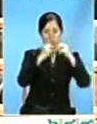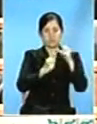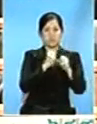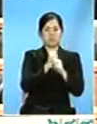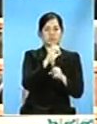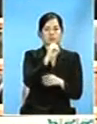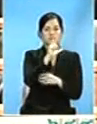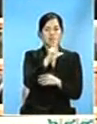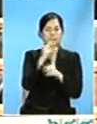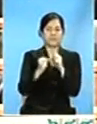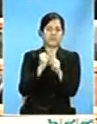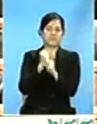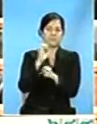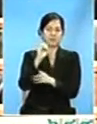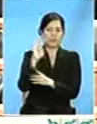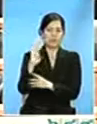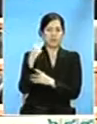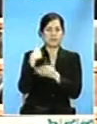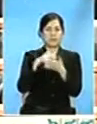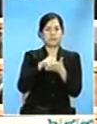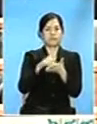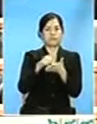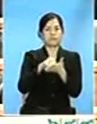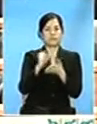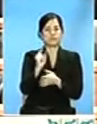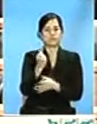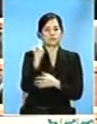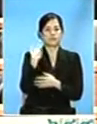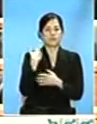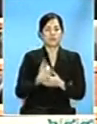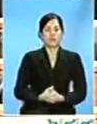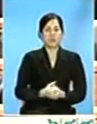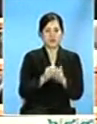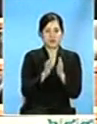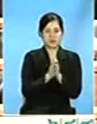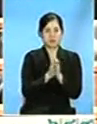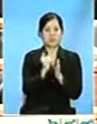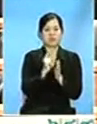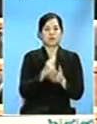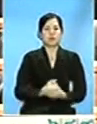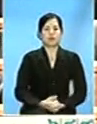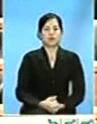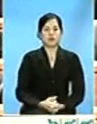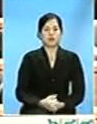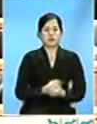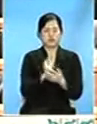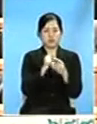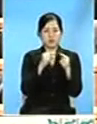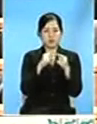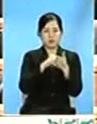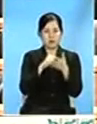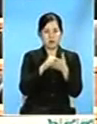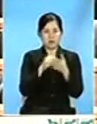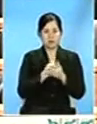ครับก็ได้มีการแก้ไขมาแล้วครั้งหนึ่งนะครับแล้วก็รวมทั้งในการแก้ไขรัฐธรรมนูญมา